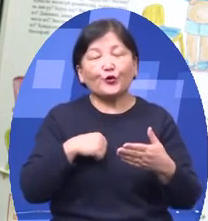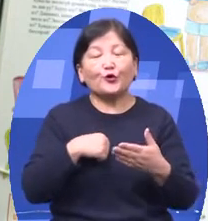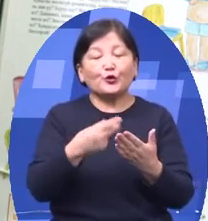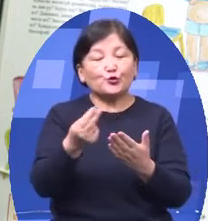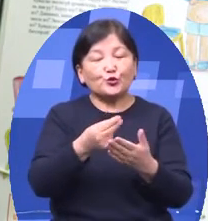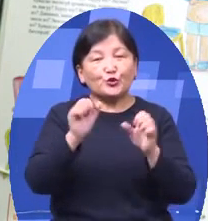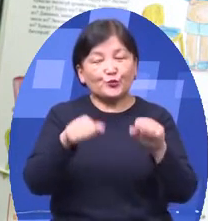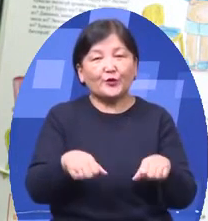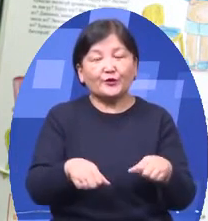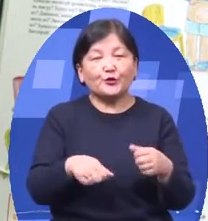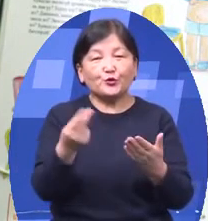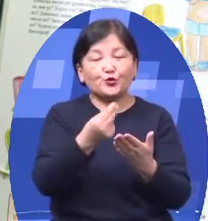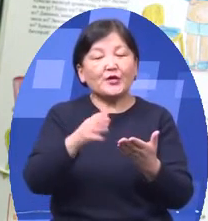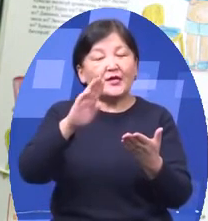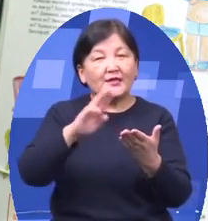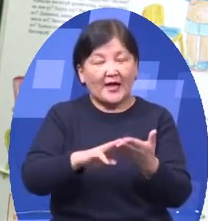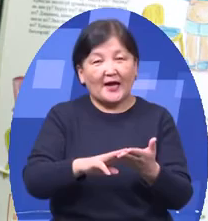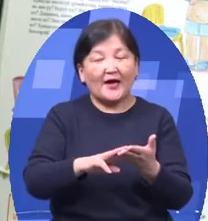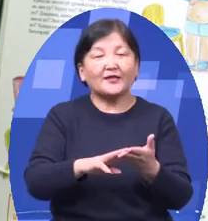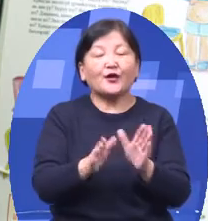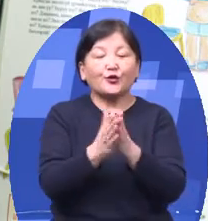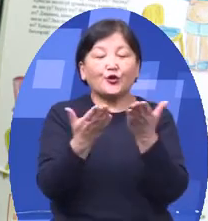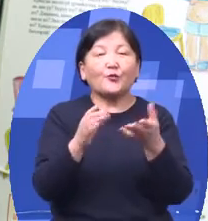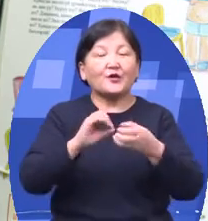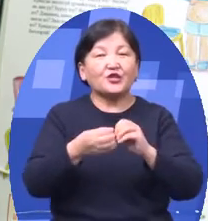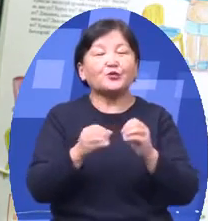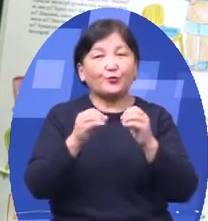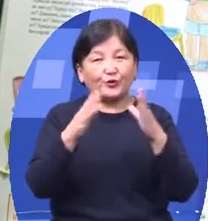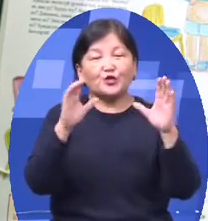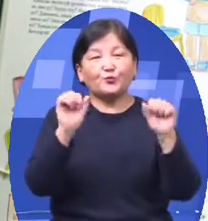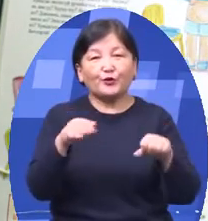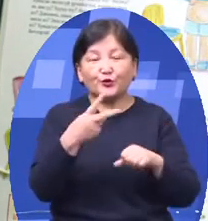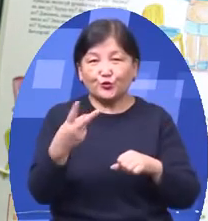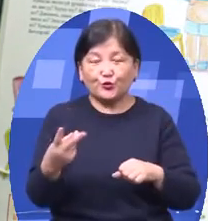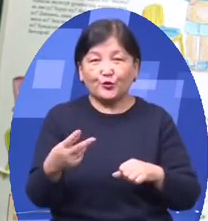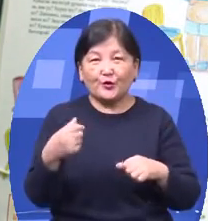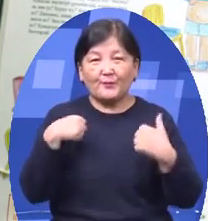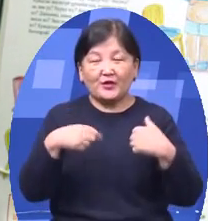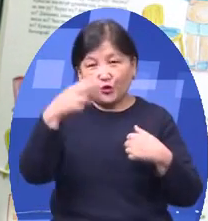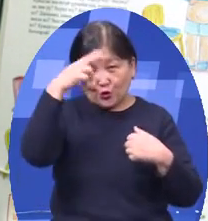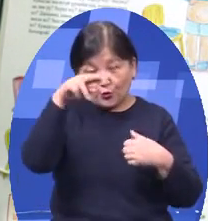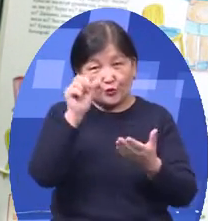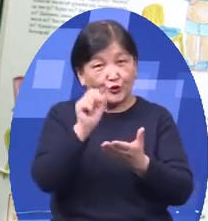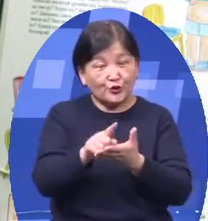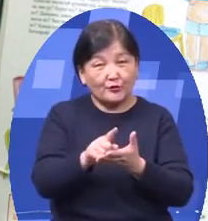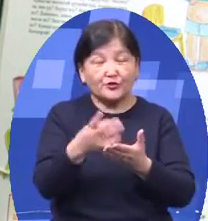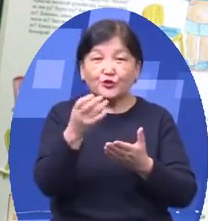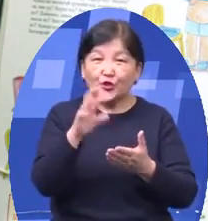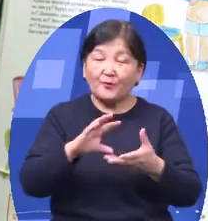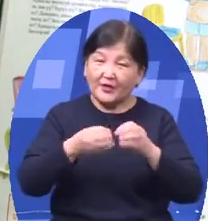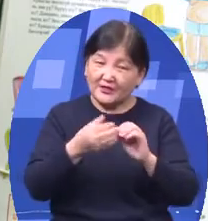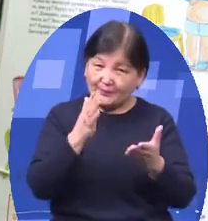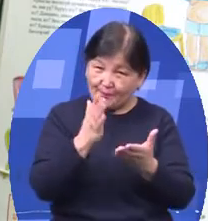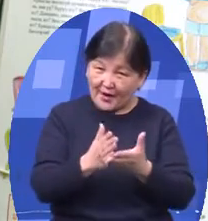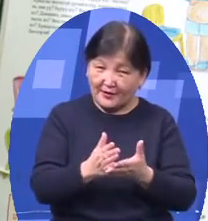өөрөө зурсан ч болно. Эсвэл зураг наагаад зурагт нам хийж байна шүү. Жишээ нь багш нь энд хөвгүүдэд зориулсан баатрийн